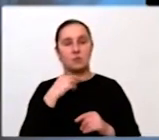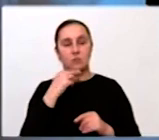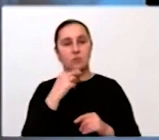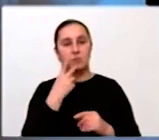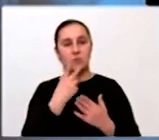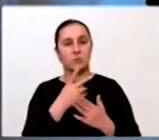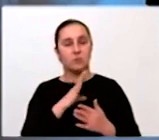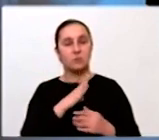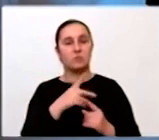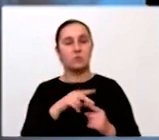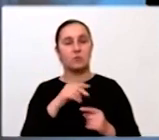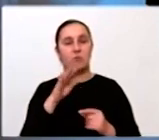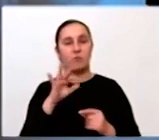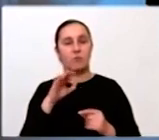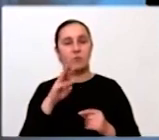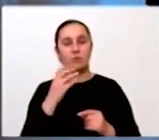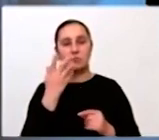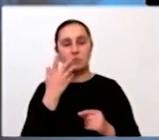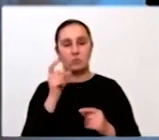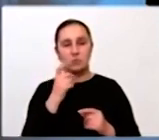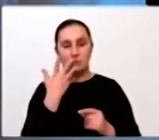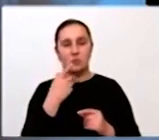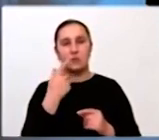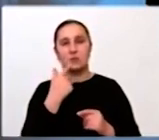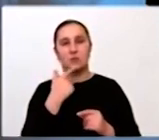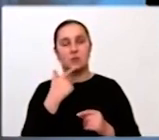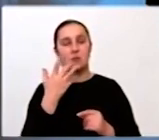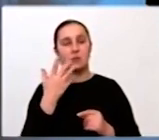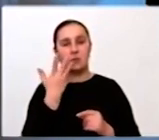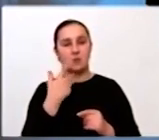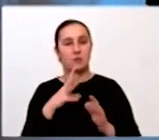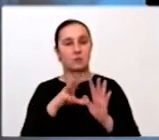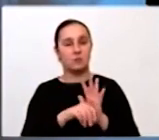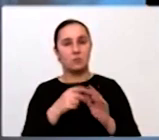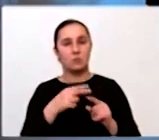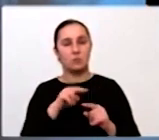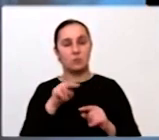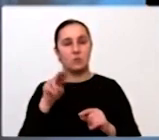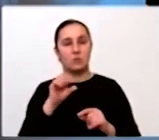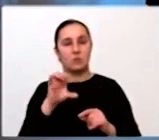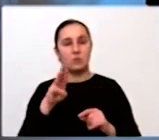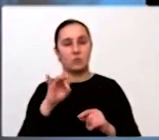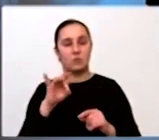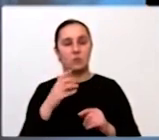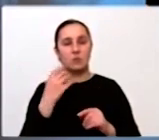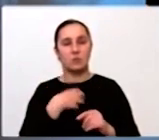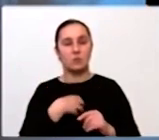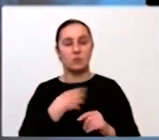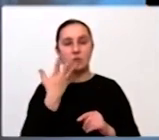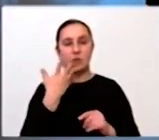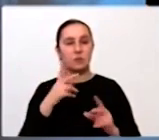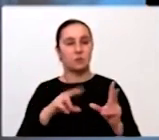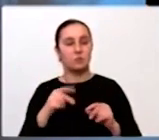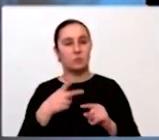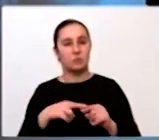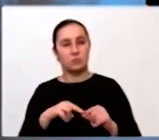Ahamiyat bergan bo'lsangiz, Photoshopni ko'k rangda, Flashni esa qizil rangda kiritmoqdaman. Bu dasturlarning asosiy rangi hisoblanadi.